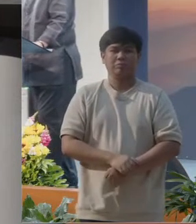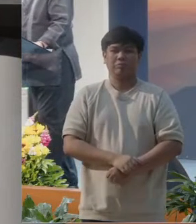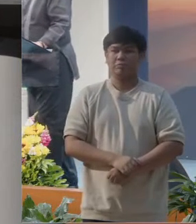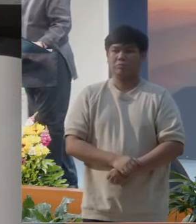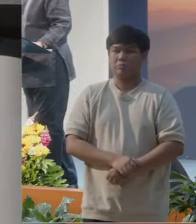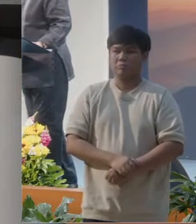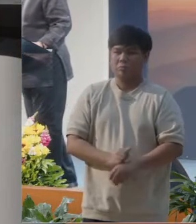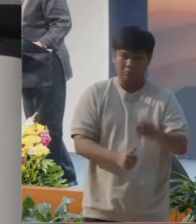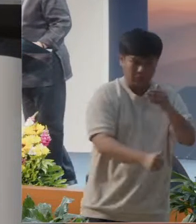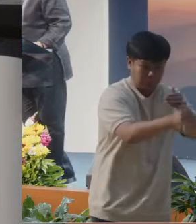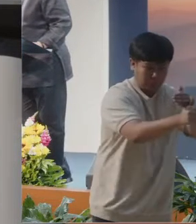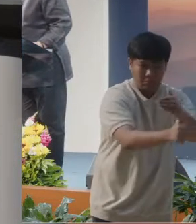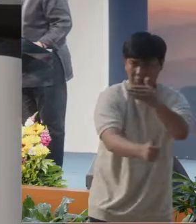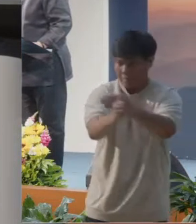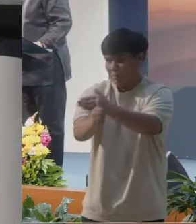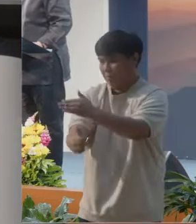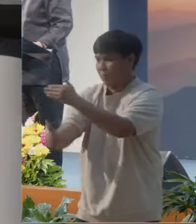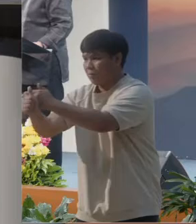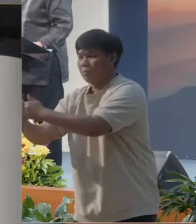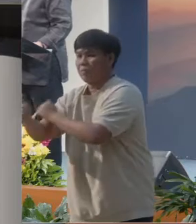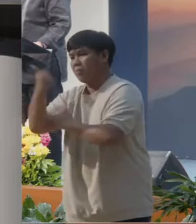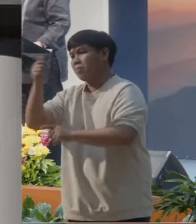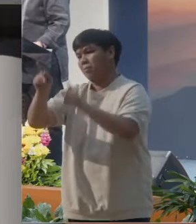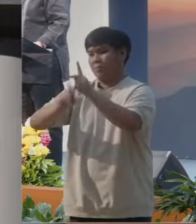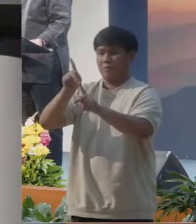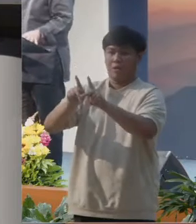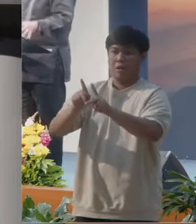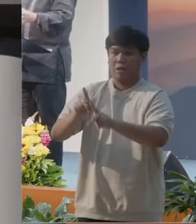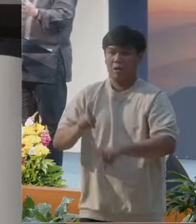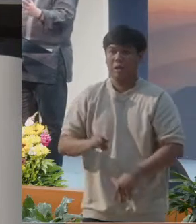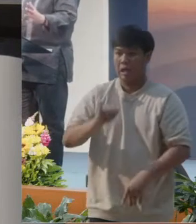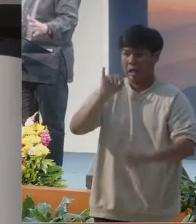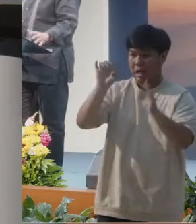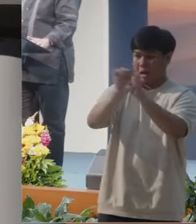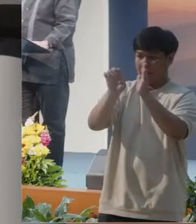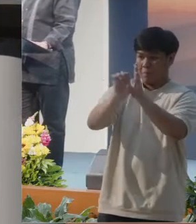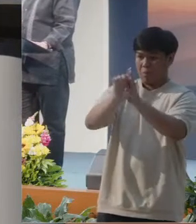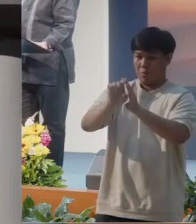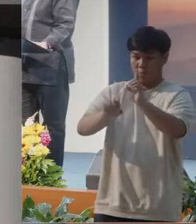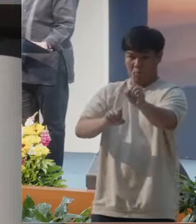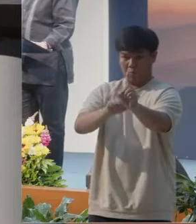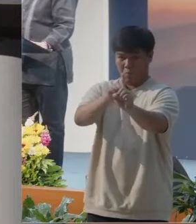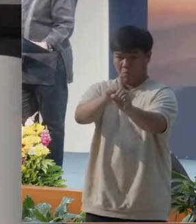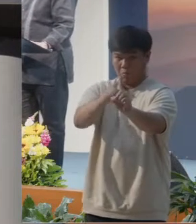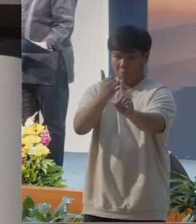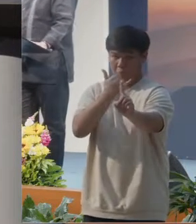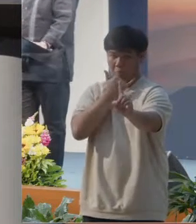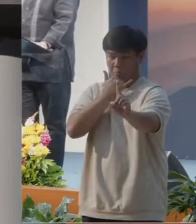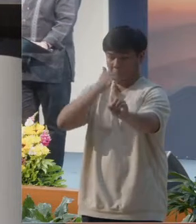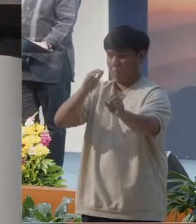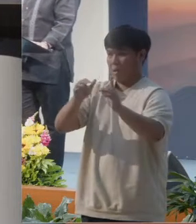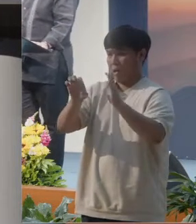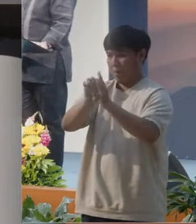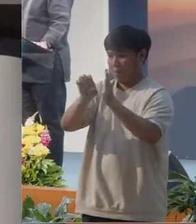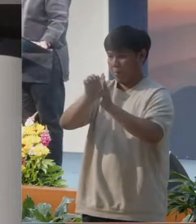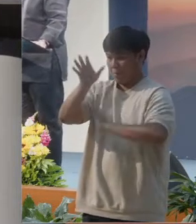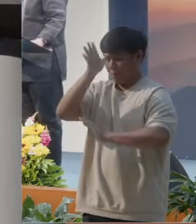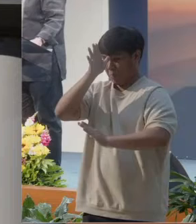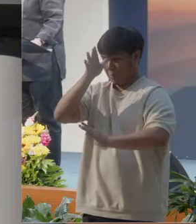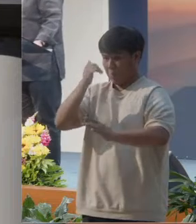ay nangyari sa isang tahanan at may isang nagkasala, ang buong pamilya ay apektado. Pagka po may